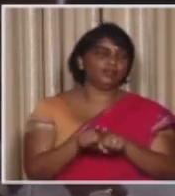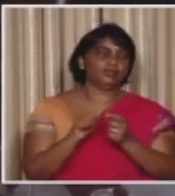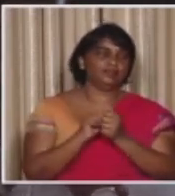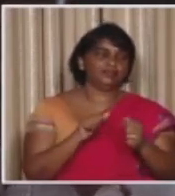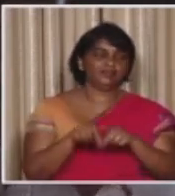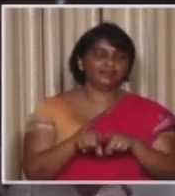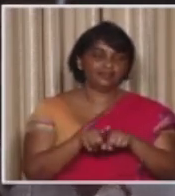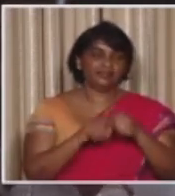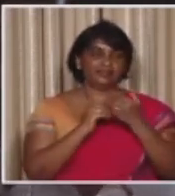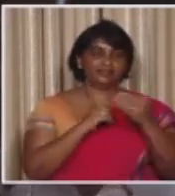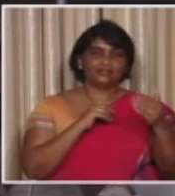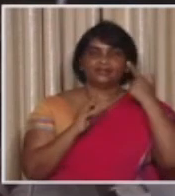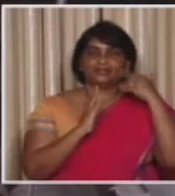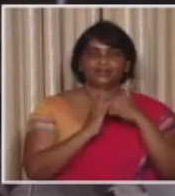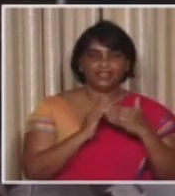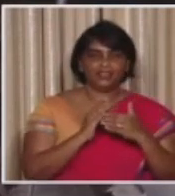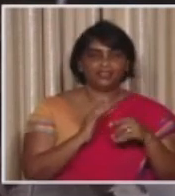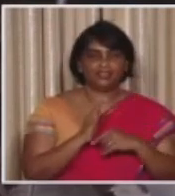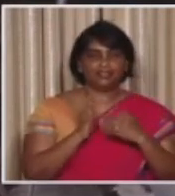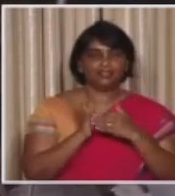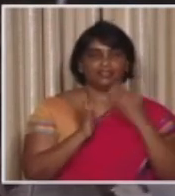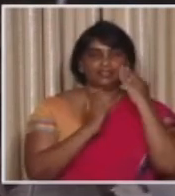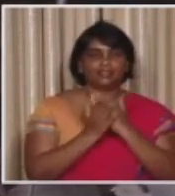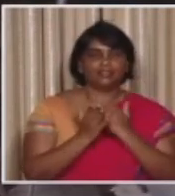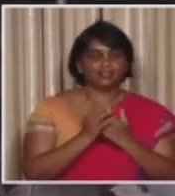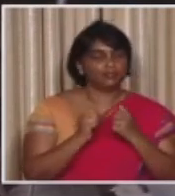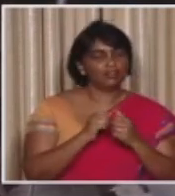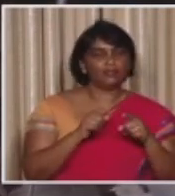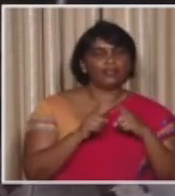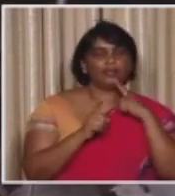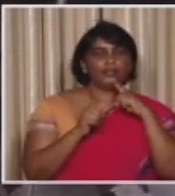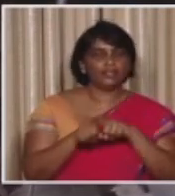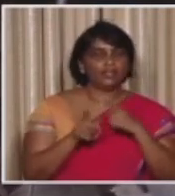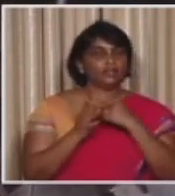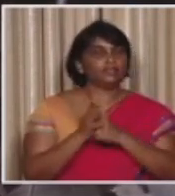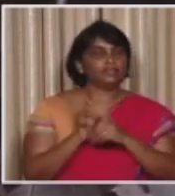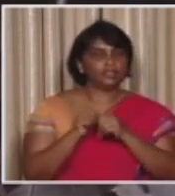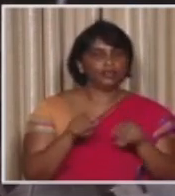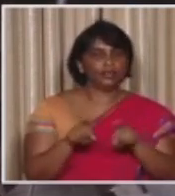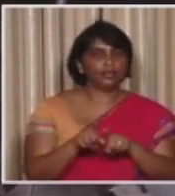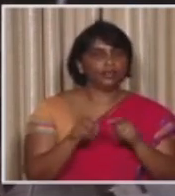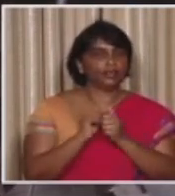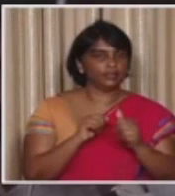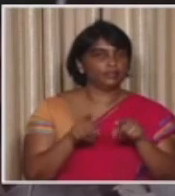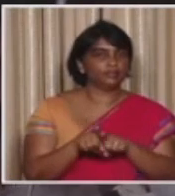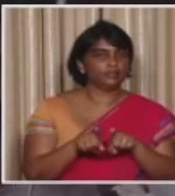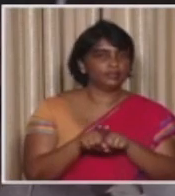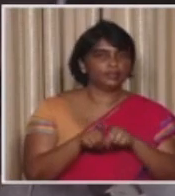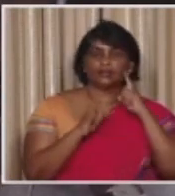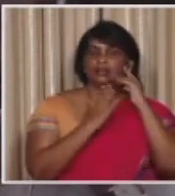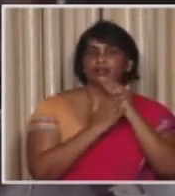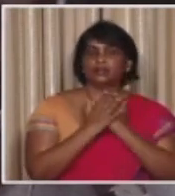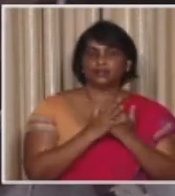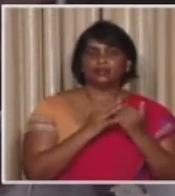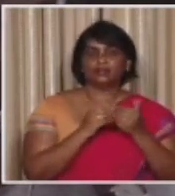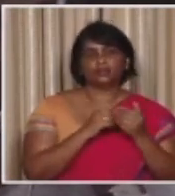කළ අමාත්‍යංශ ලේකම්වරයාට මේක කියනවා බුදුමාට මතක ඇති පරිසර අමාත්‍යංශය යටතේ පරිසර අධිකාරියේ මේ රටේ මේ මේ